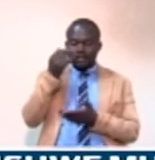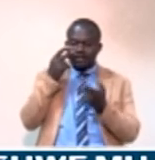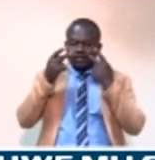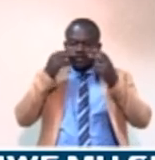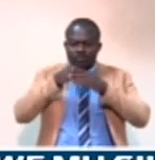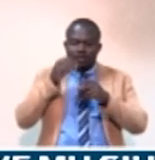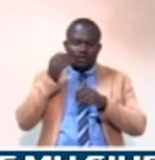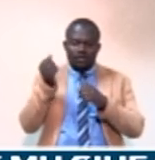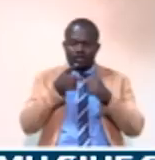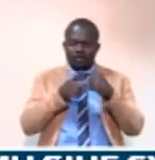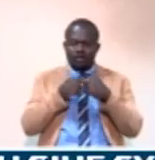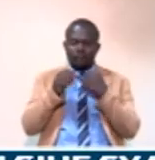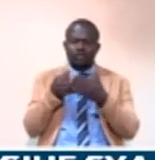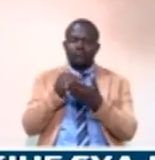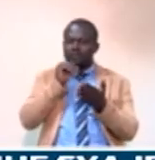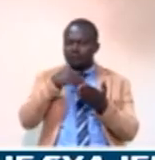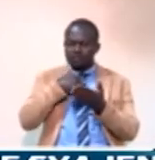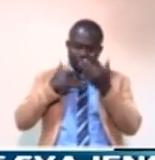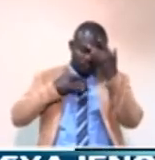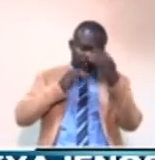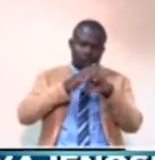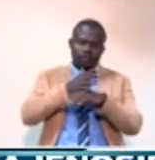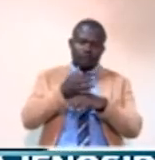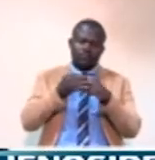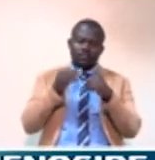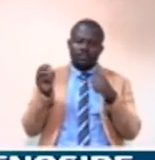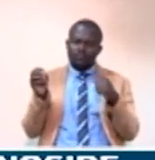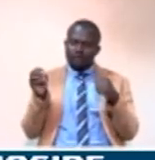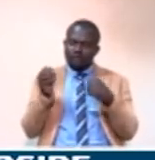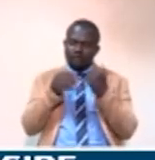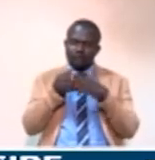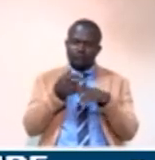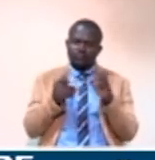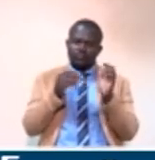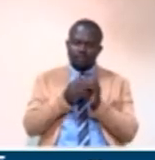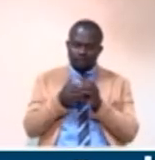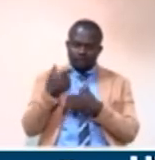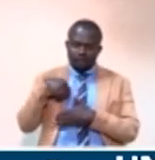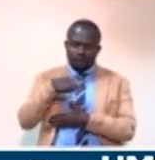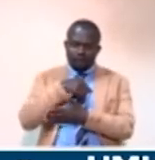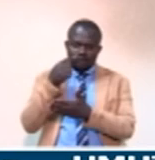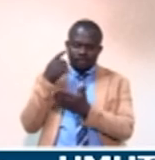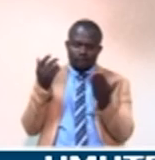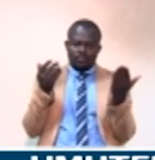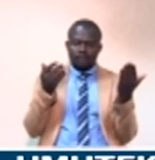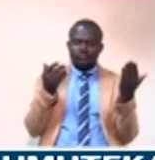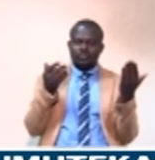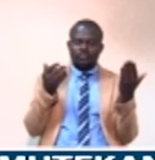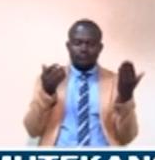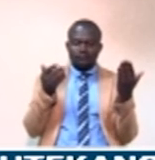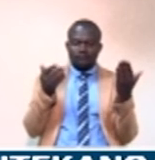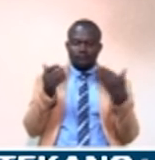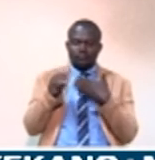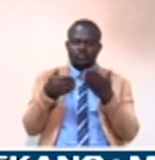muri ukwezi kwa gatandatu, ntabwo twari dufite n'abarwayi barengeje 800, ariko ubu ngubu ukurikije imibare y'ejo twari dufite abarwayi